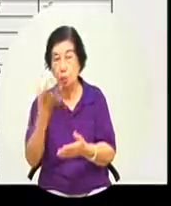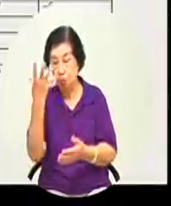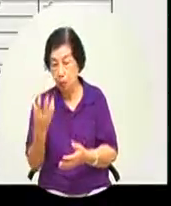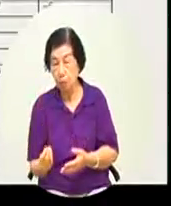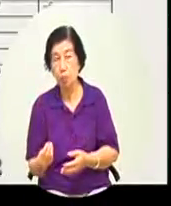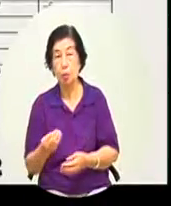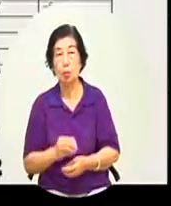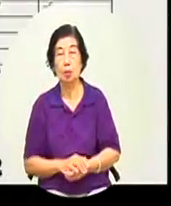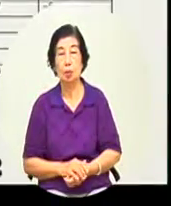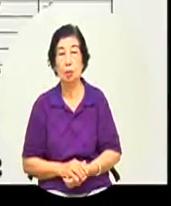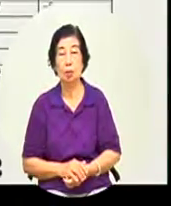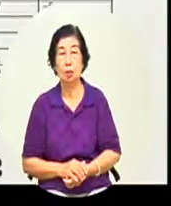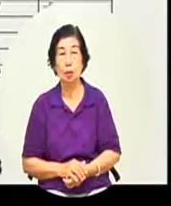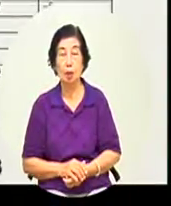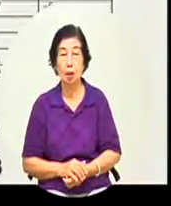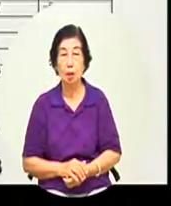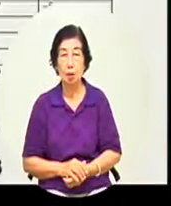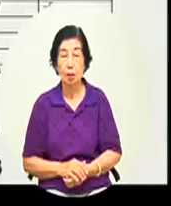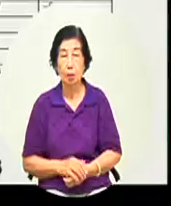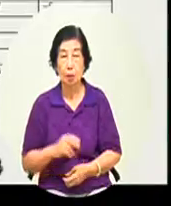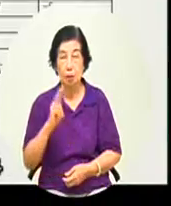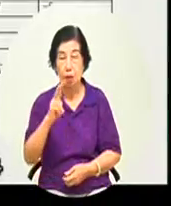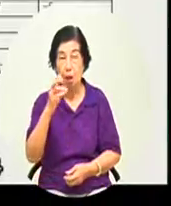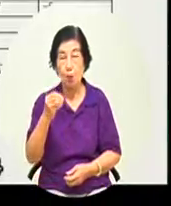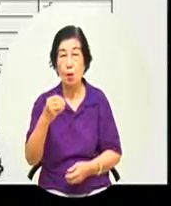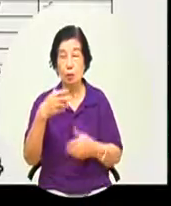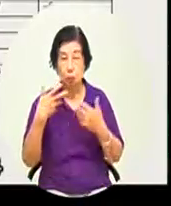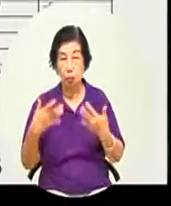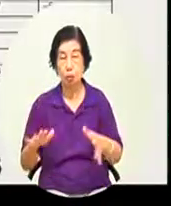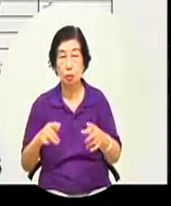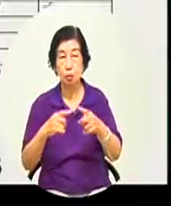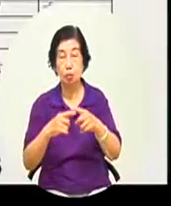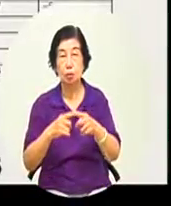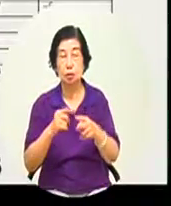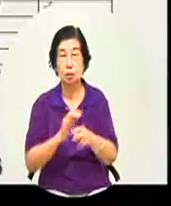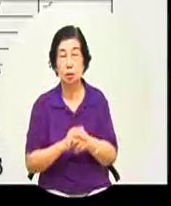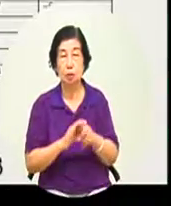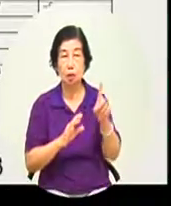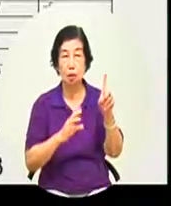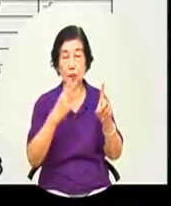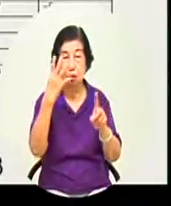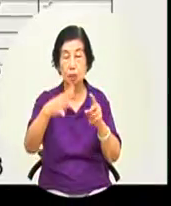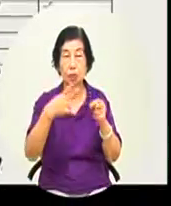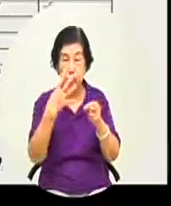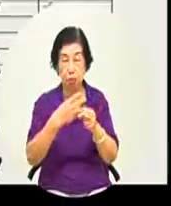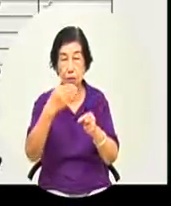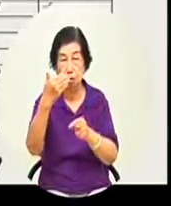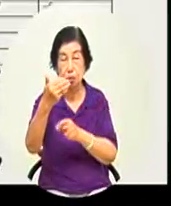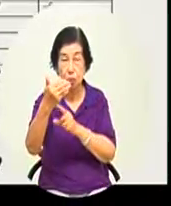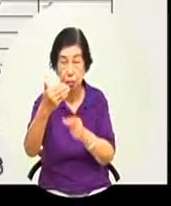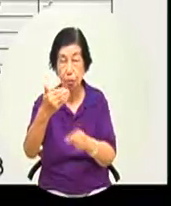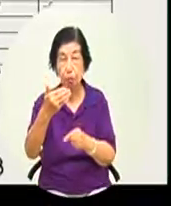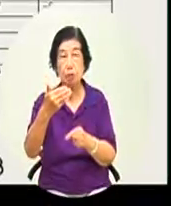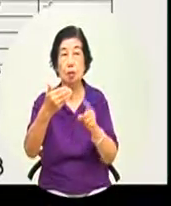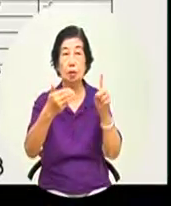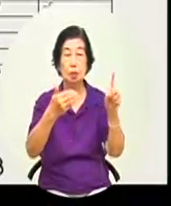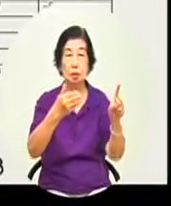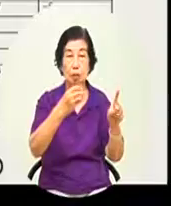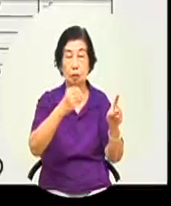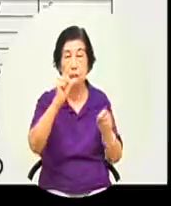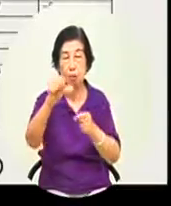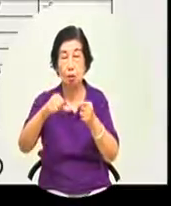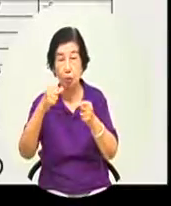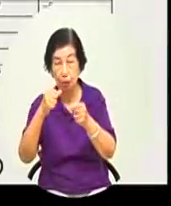那两万多人啊，就是光是104年九月跟105年的九月就有20000多人，那是陆陆续续减